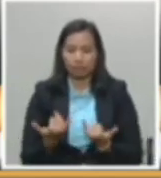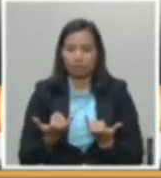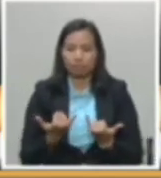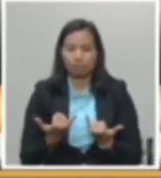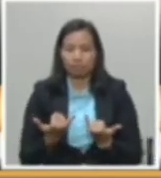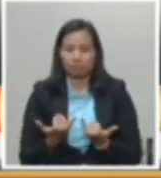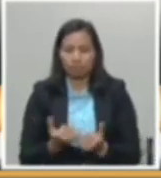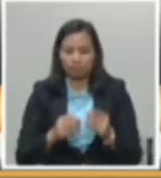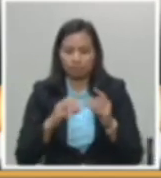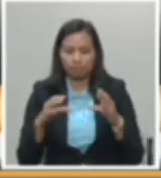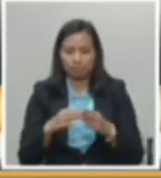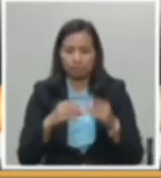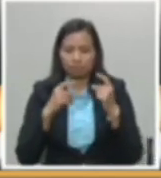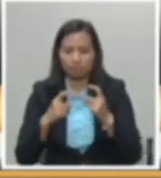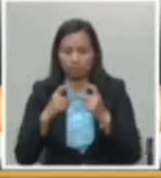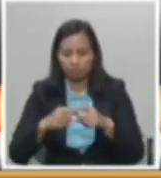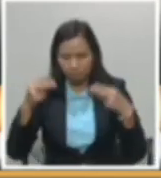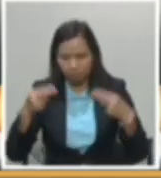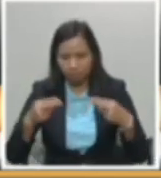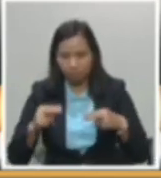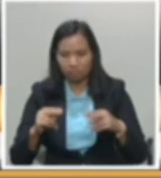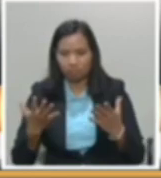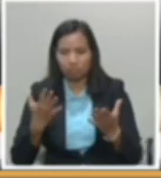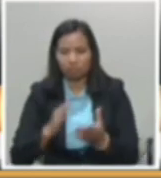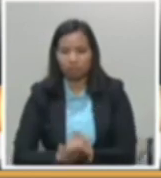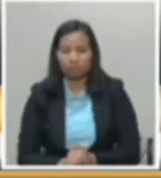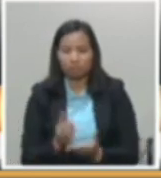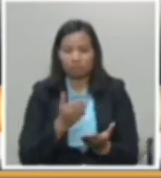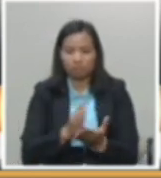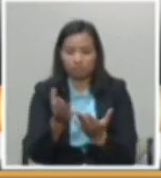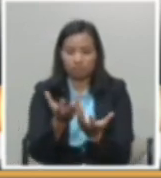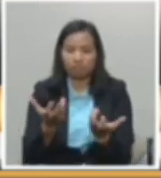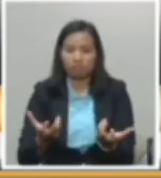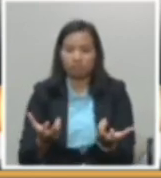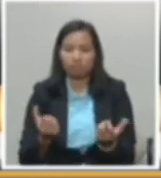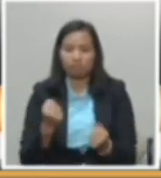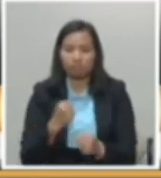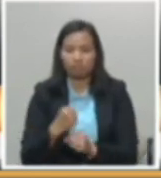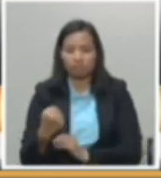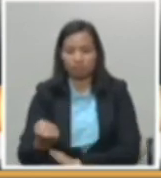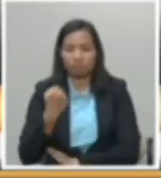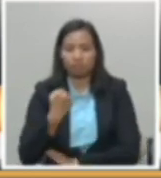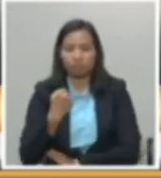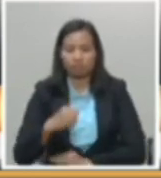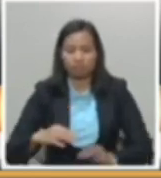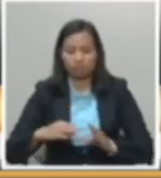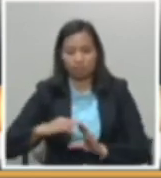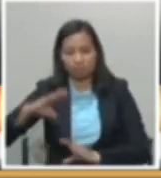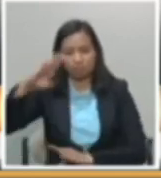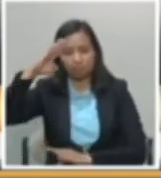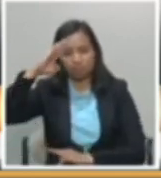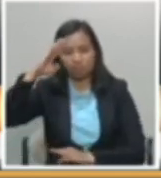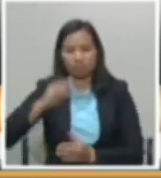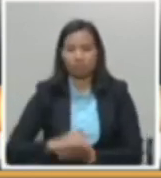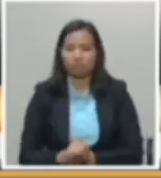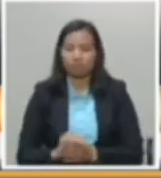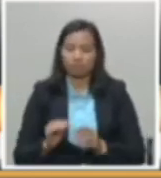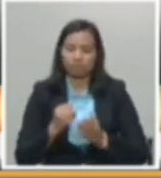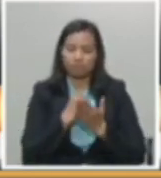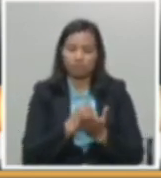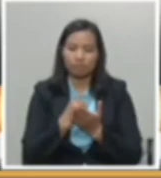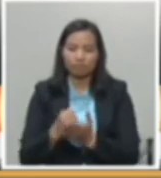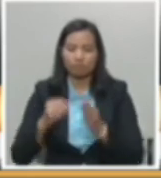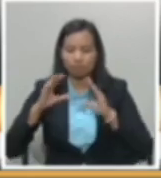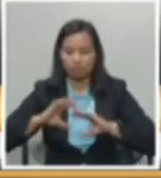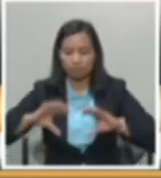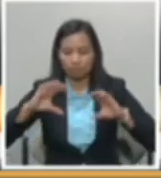ได้สุ่มเสี่ยงที่จะเกิดสงครามการซื้ออาวุธยุทโธปกรณ์เพื่อสร้างความแข็งแกร่งให้กับกองทัพไม่ได้ช่วยให้รัฐบา